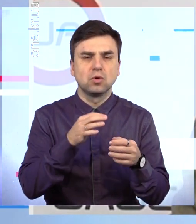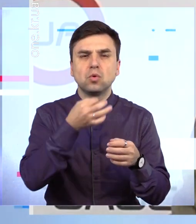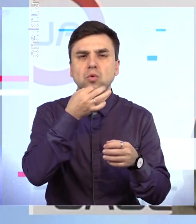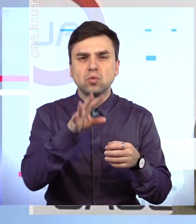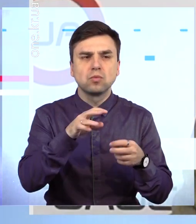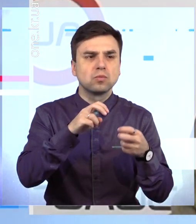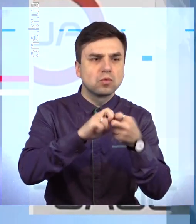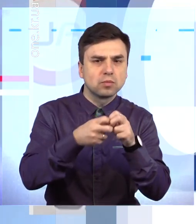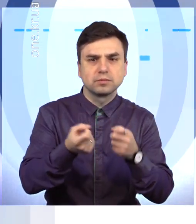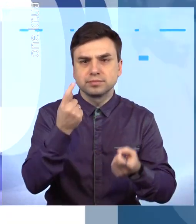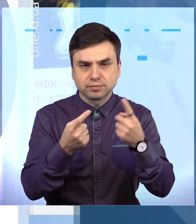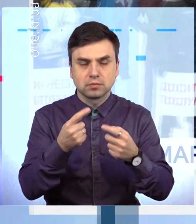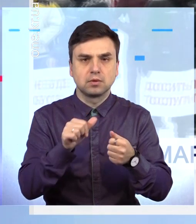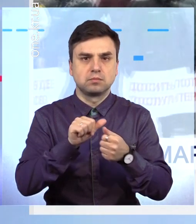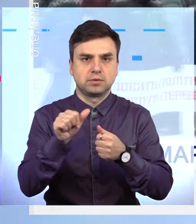і на бензин.